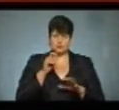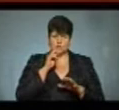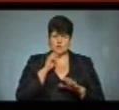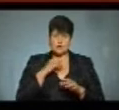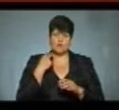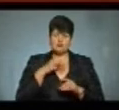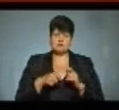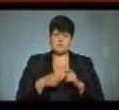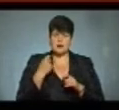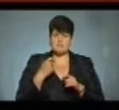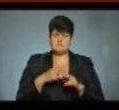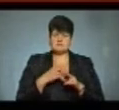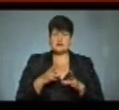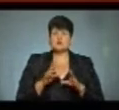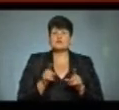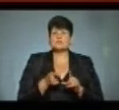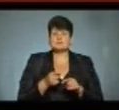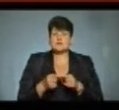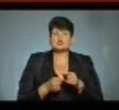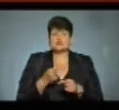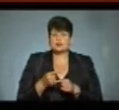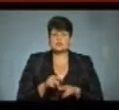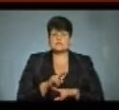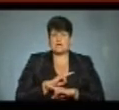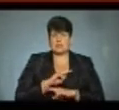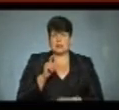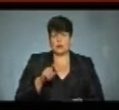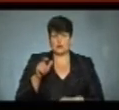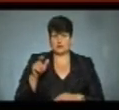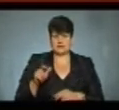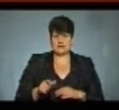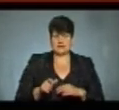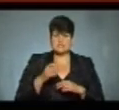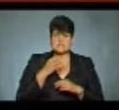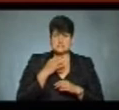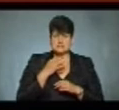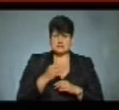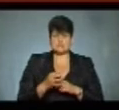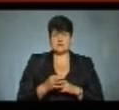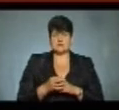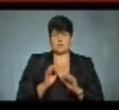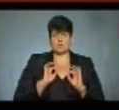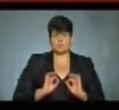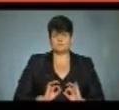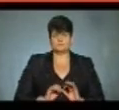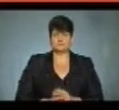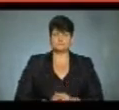«Порушення правил безпеки, що спричинило загибель людини», повідомила речниця обласної прокуратури Леся Гурецька.